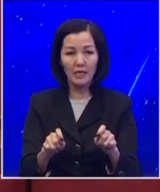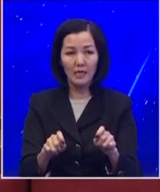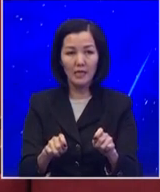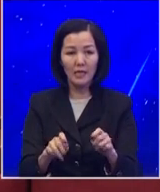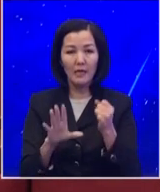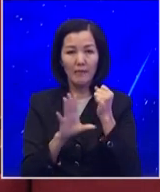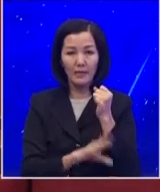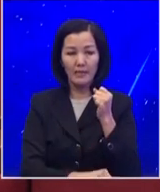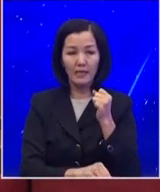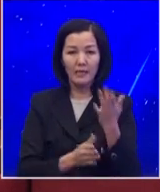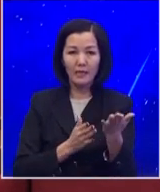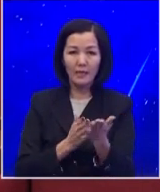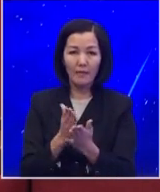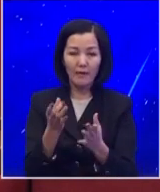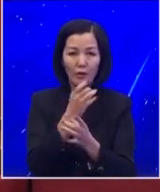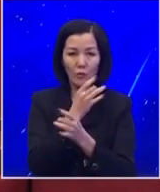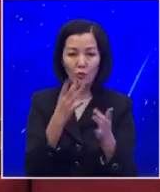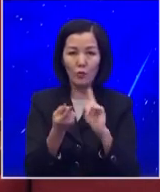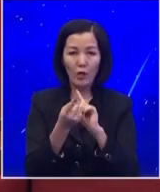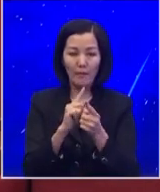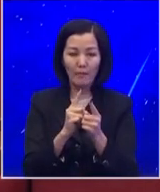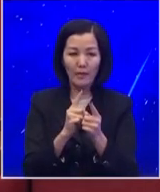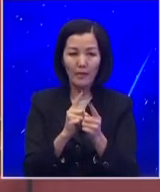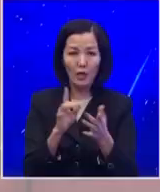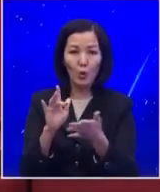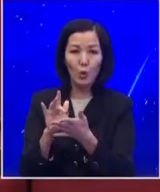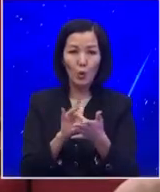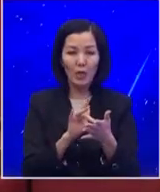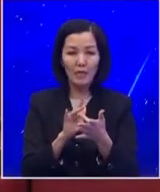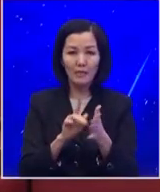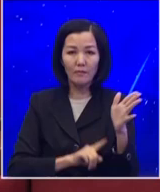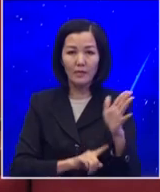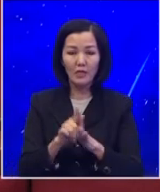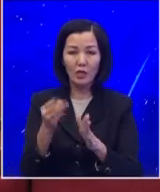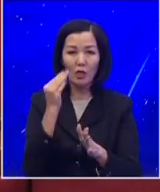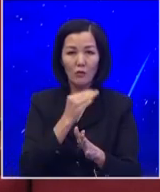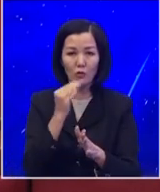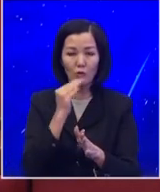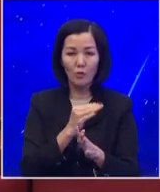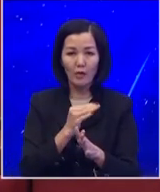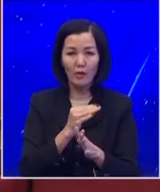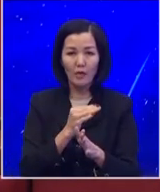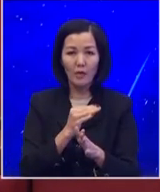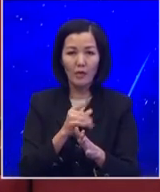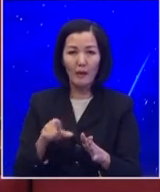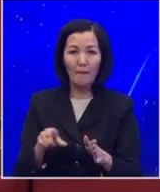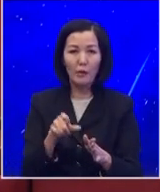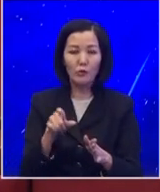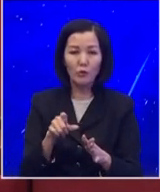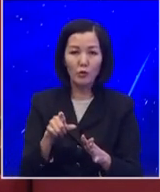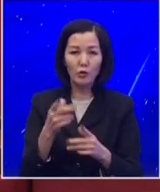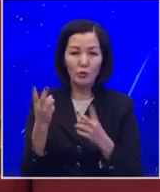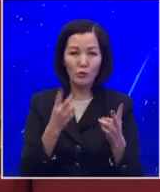что культурный обмен и туризм, начиная с Суштоби, можем туристические такие маршруты